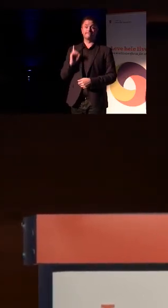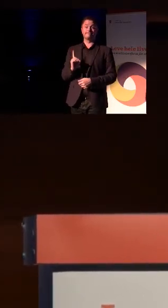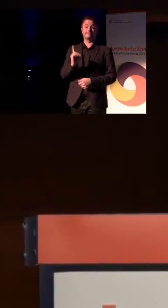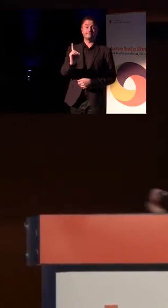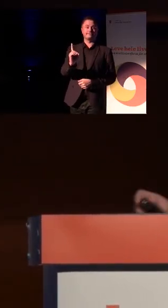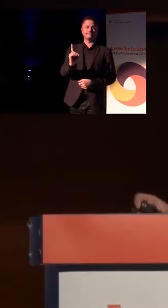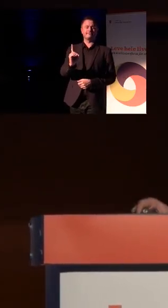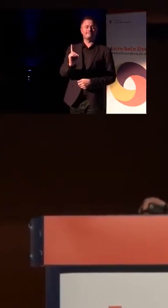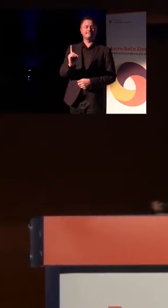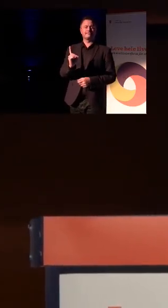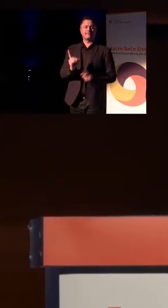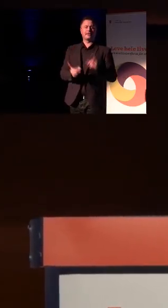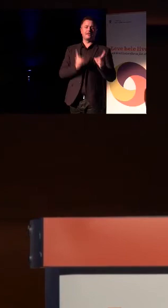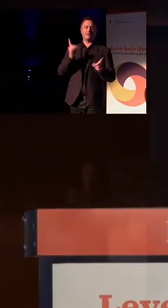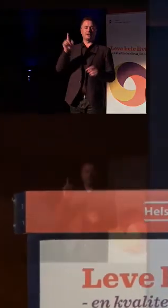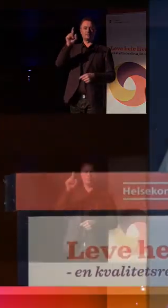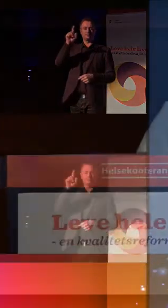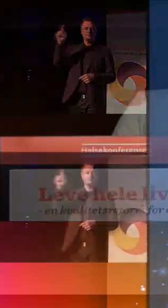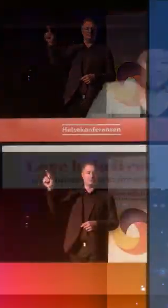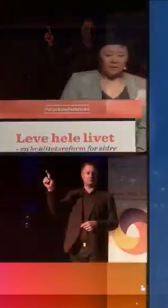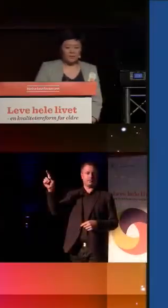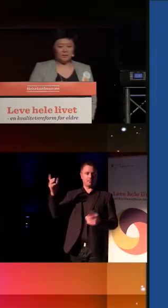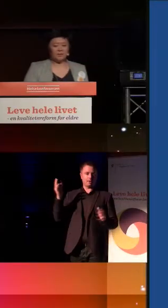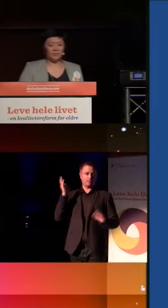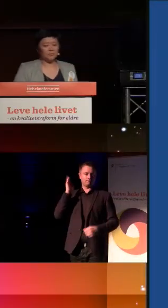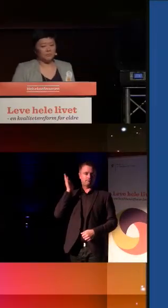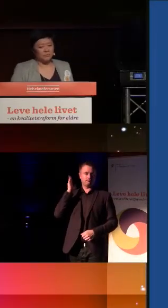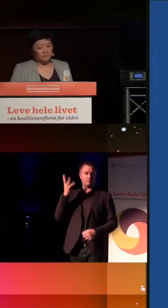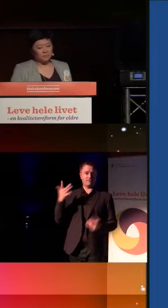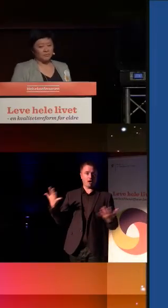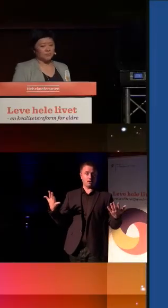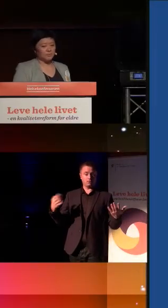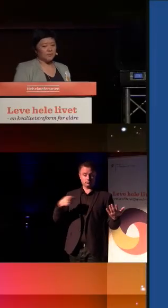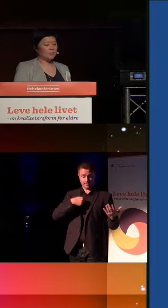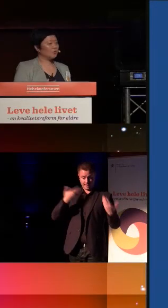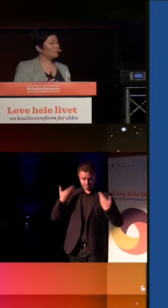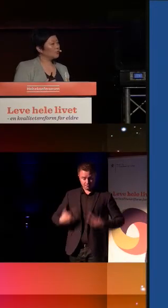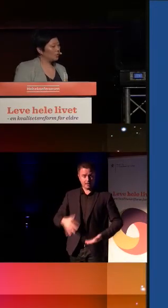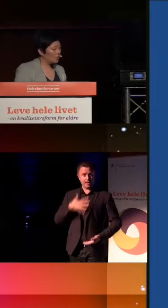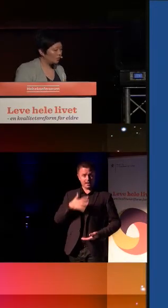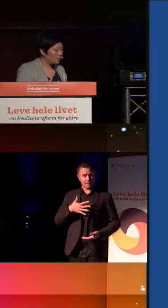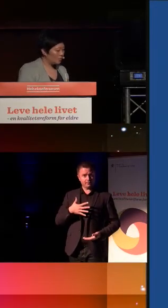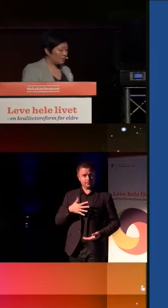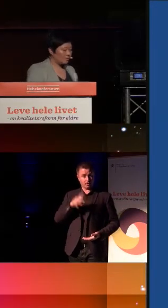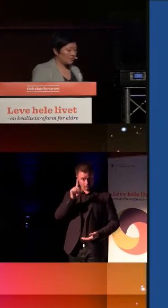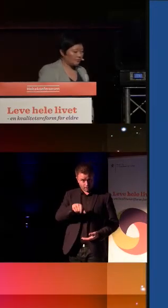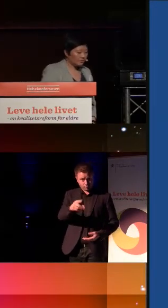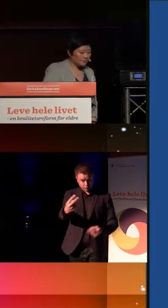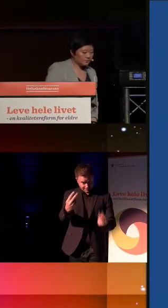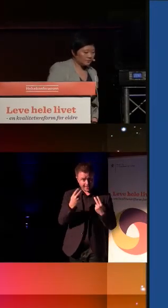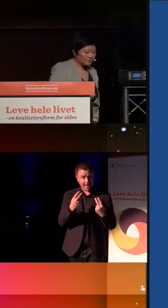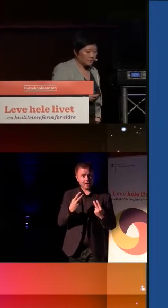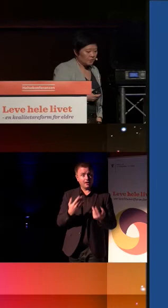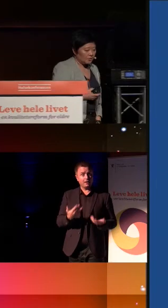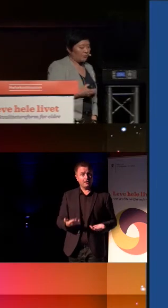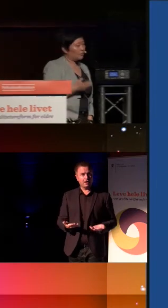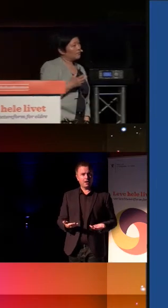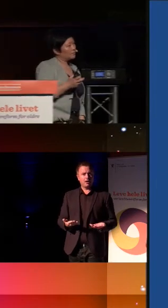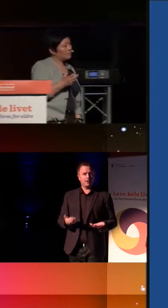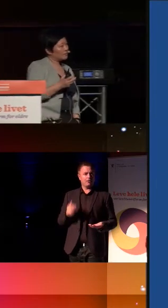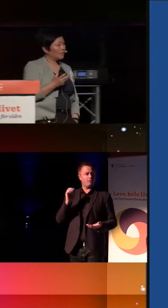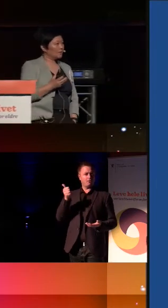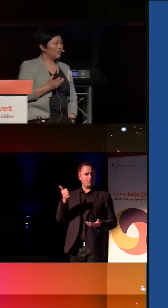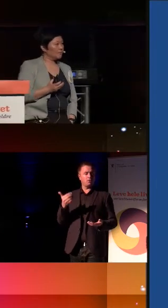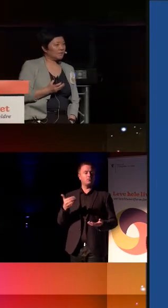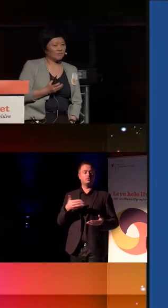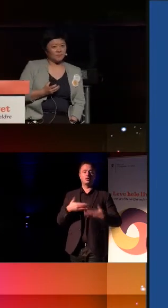valgt titel «Jeg til», ser du det? For dette handler jo om det med å kunne ta brukerperspektivet. For det jo